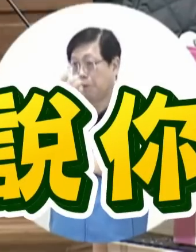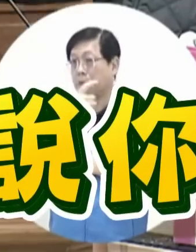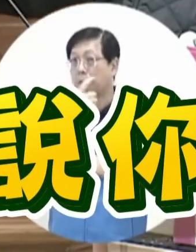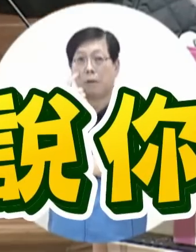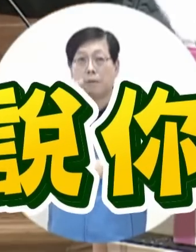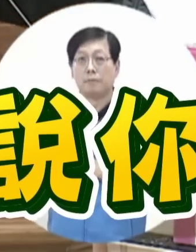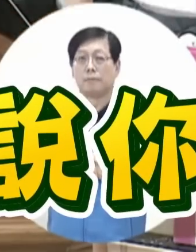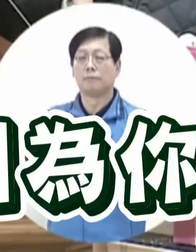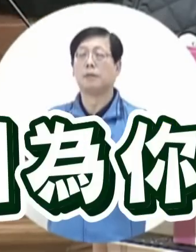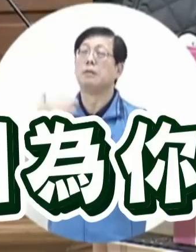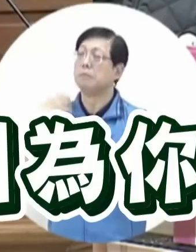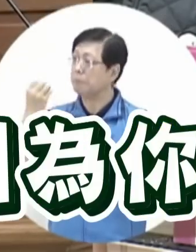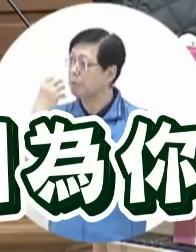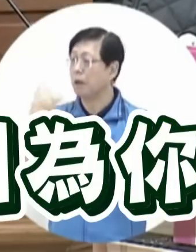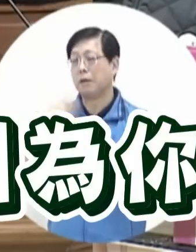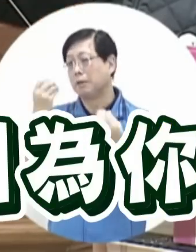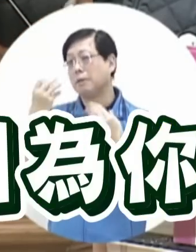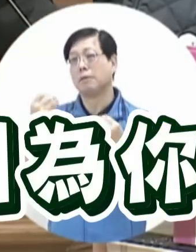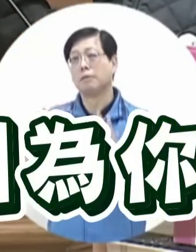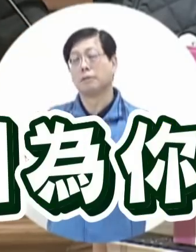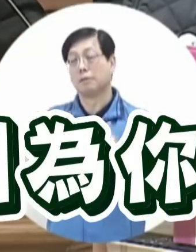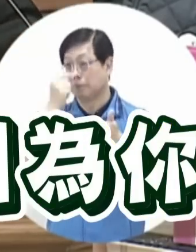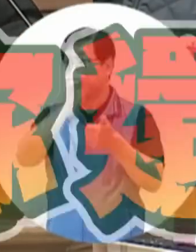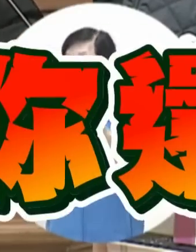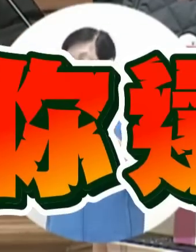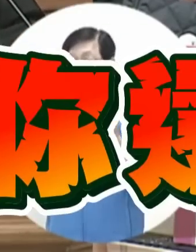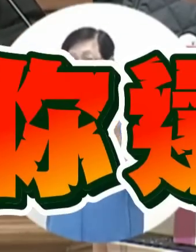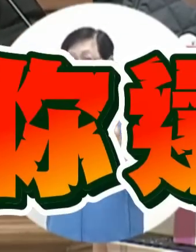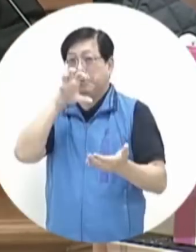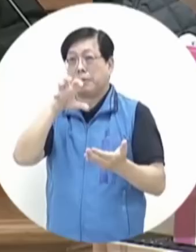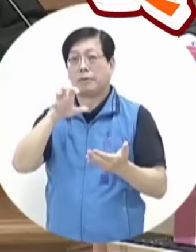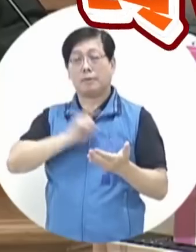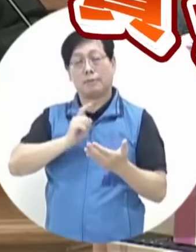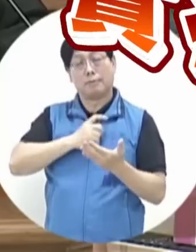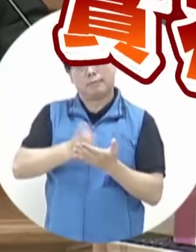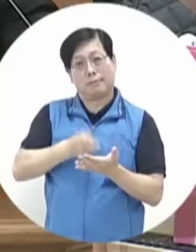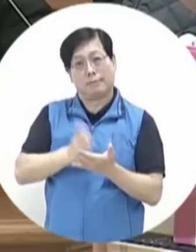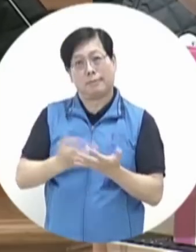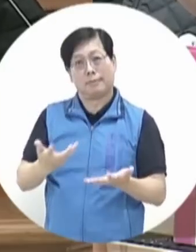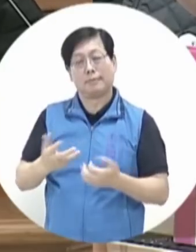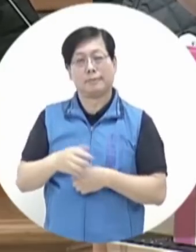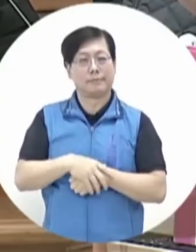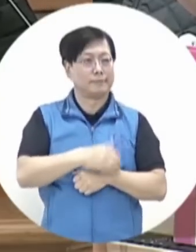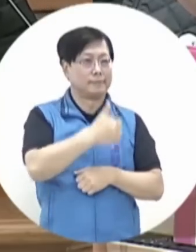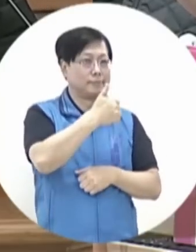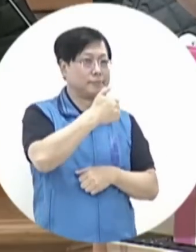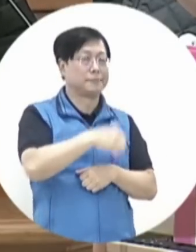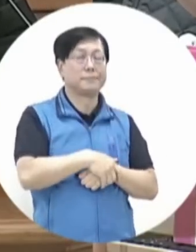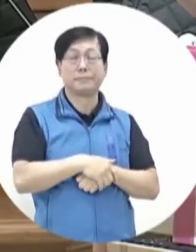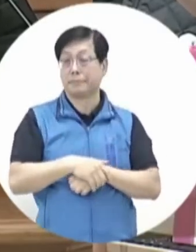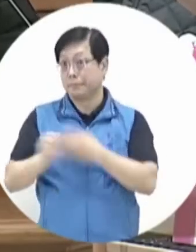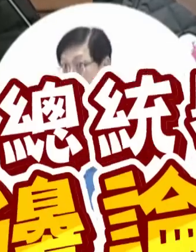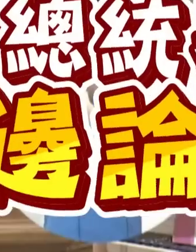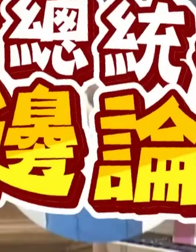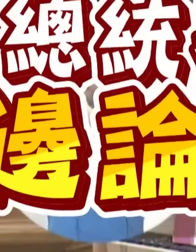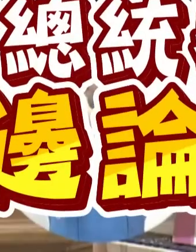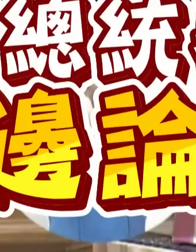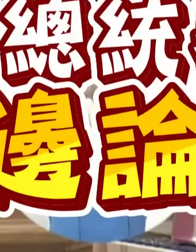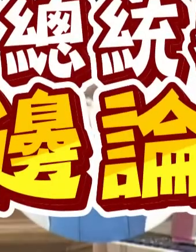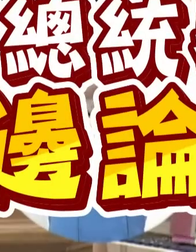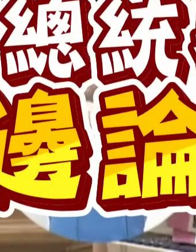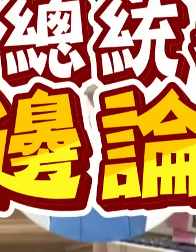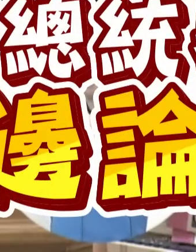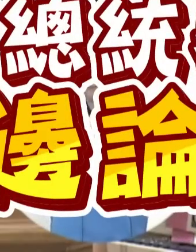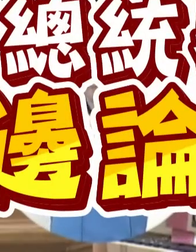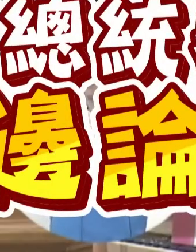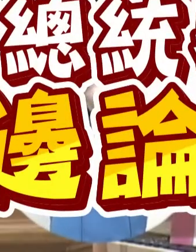这个、 你上次不是说你老花？我自己特别为了你把字放大， 谢谢， 你还要挑哎、欸， 谢谢。 好，市长，四月底的时候，美国总统跟